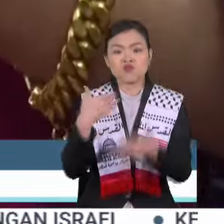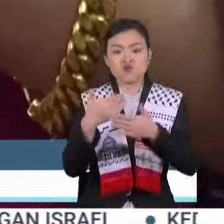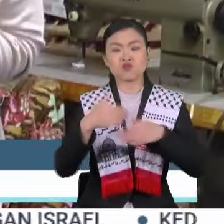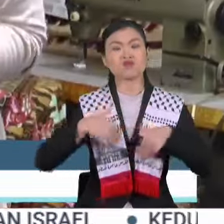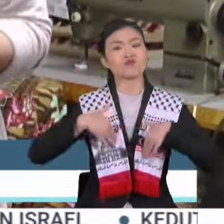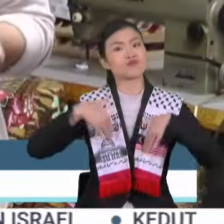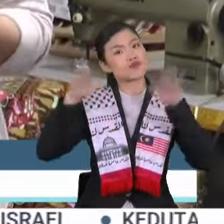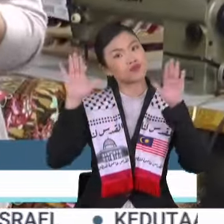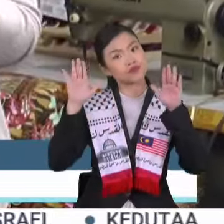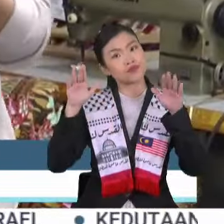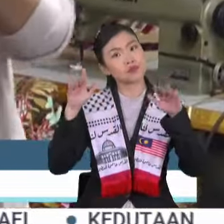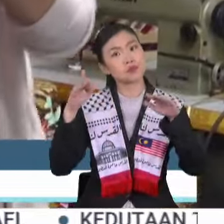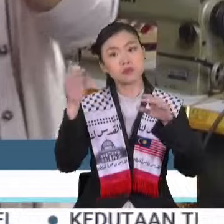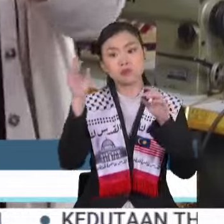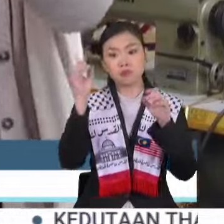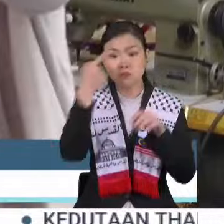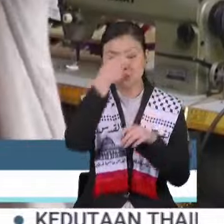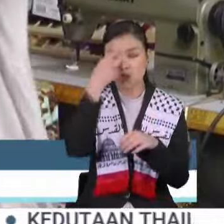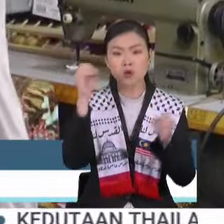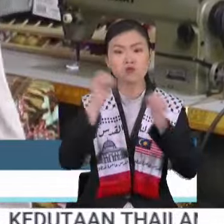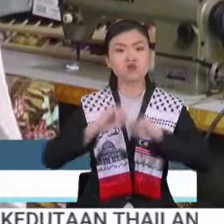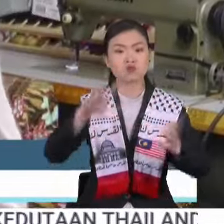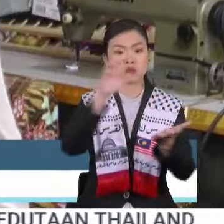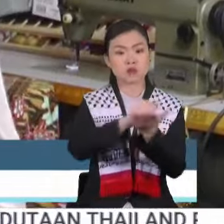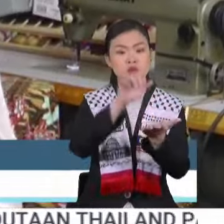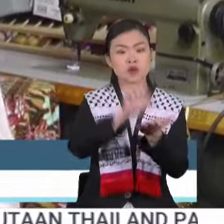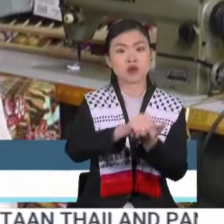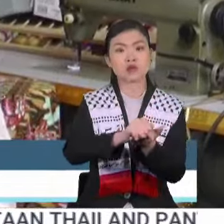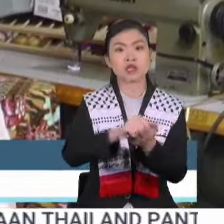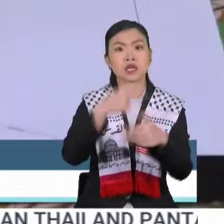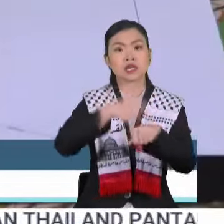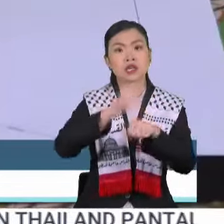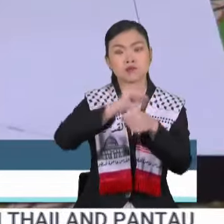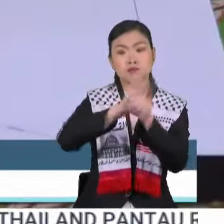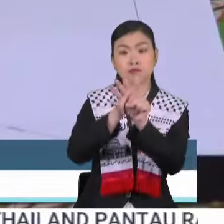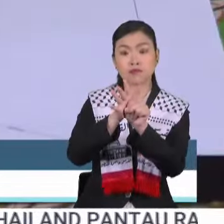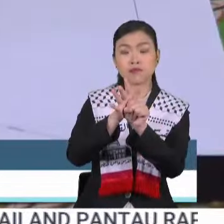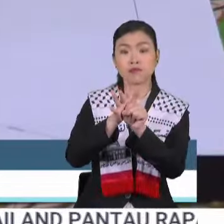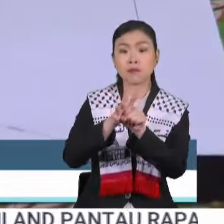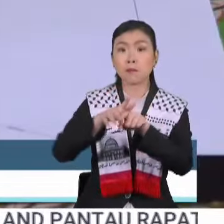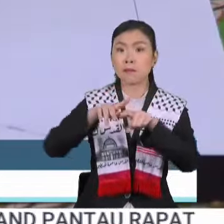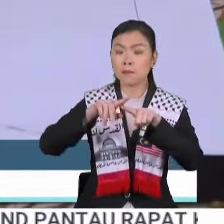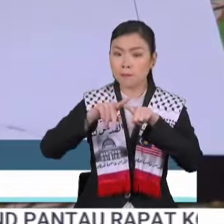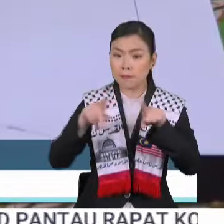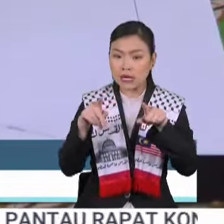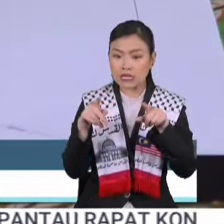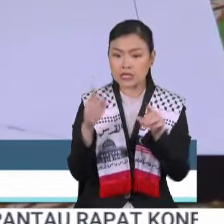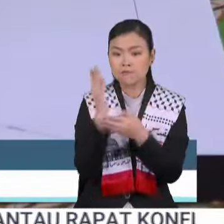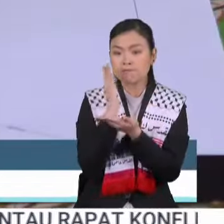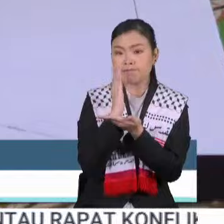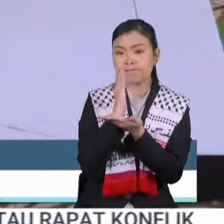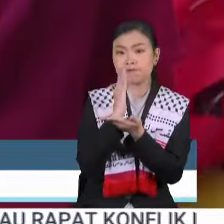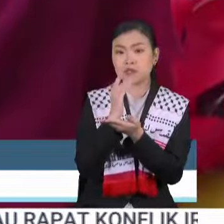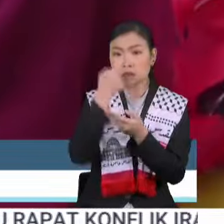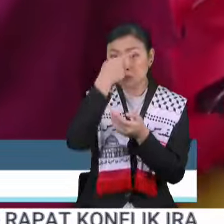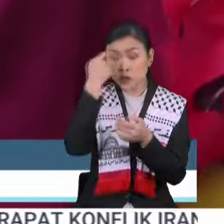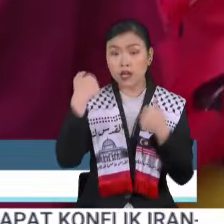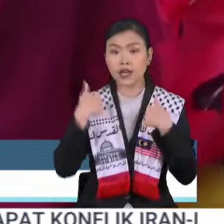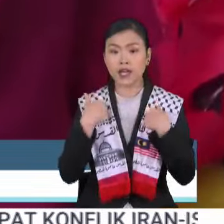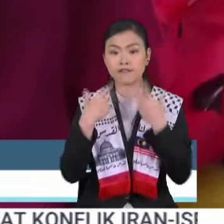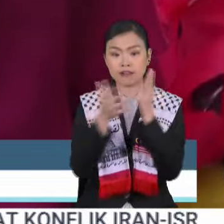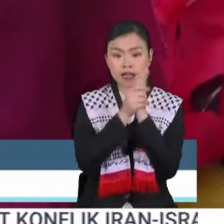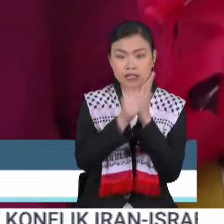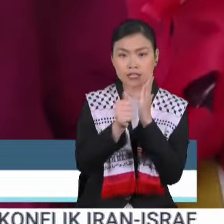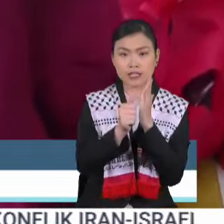ketika pandemik. Namun, ujian itu hanya sementara. Berbekalkan kemahiran yang ada, beliau